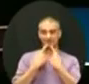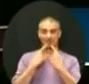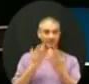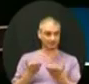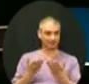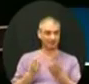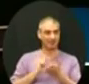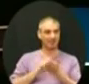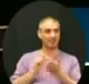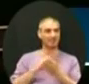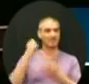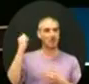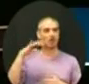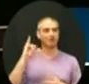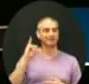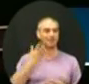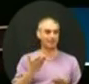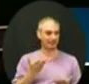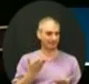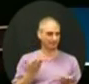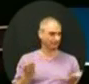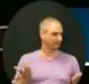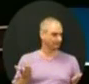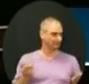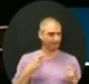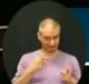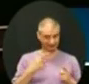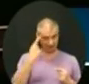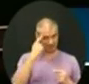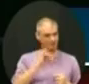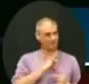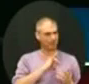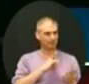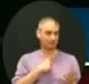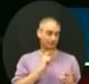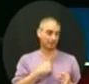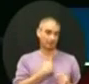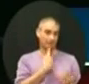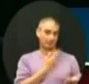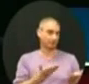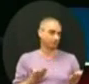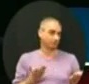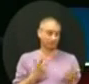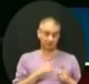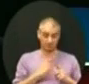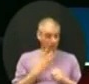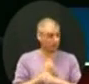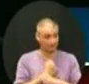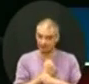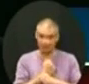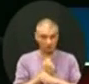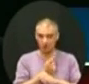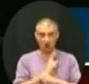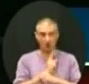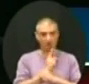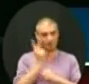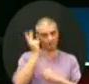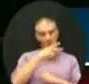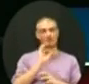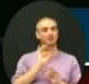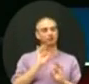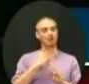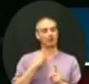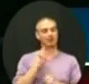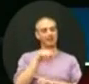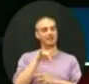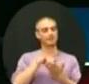הזאת כתבנו אור ישראלי. זאת עמדה מעניינת, אני חייבת להגיד. זאת אומרת, ניצחון לא במובן של